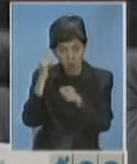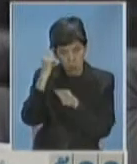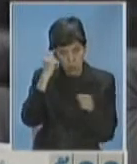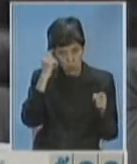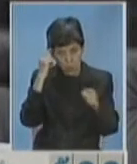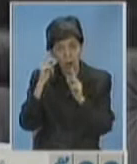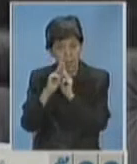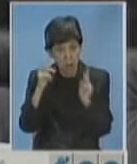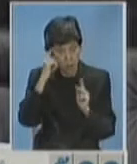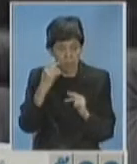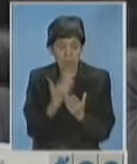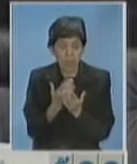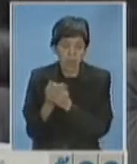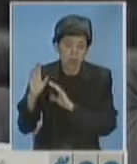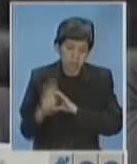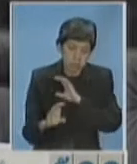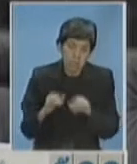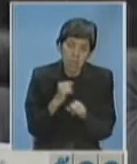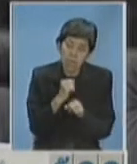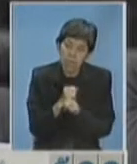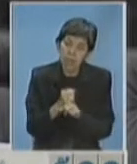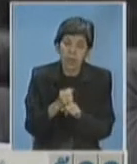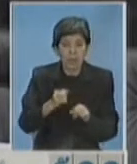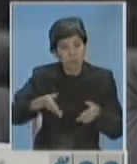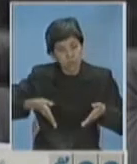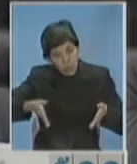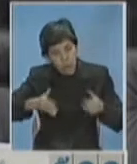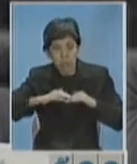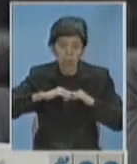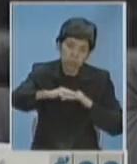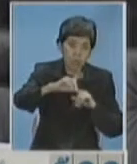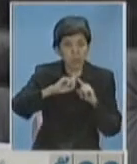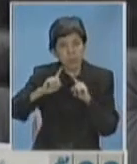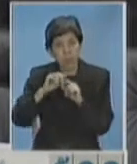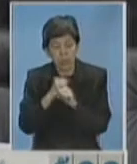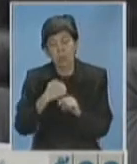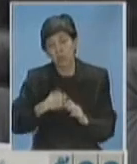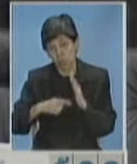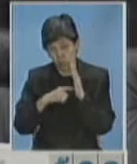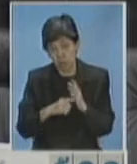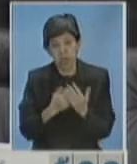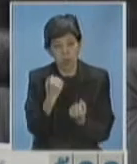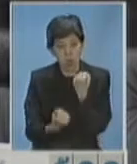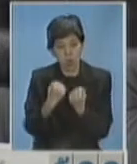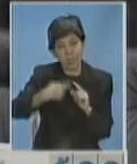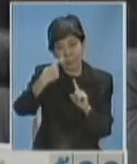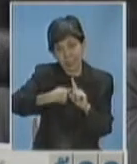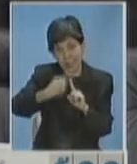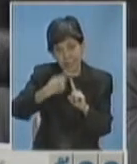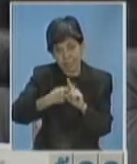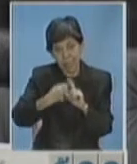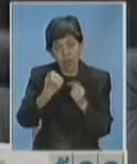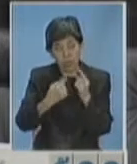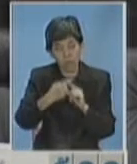ราบปกติแล้วงบลงทุนที่เป็นงบเงินผูกพันเนี่ยนะคะที่เราทำไปยกตัวอย่างค่าเช่ารถยนต์เนี่ยค่ะจะต้อง